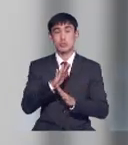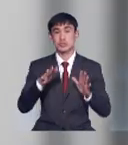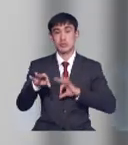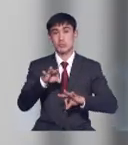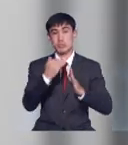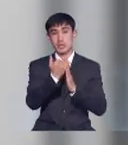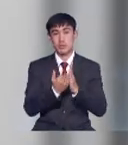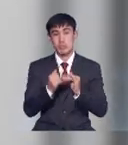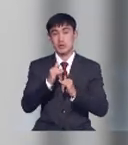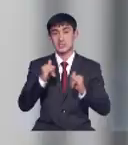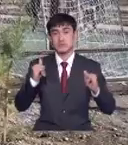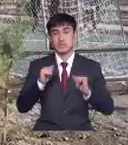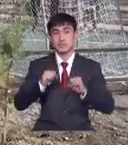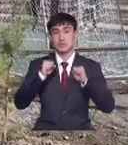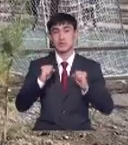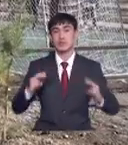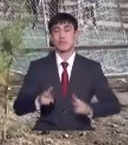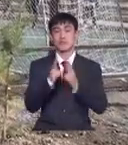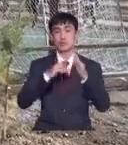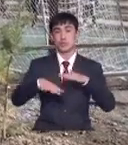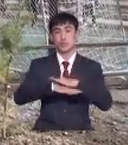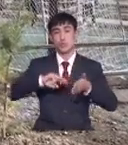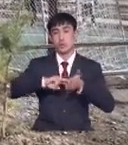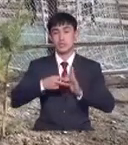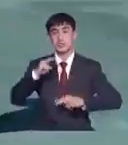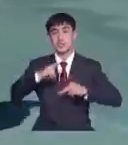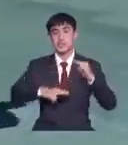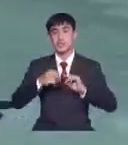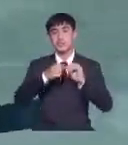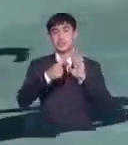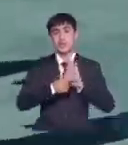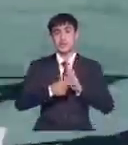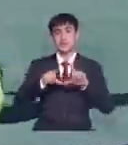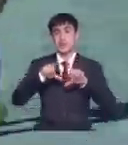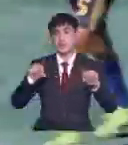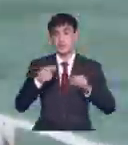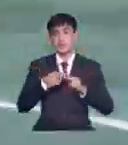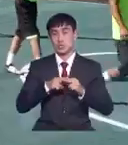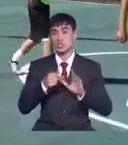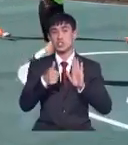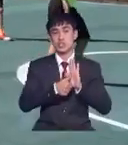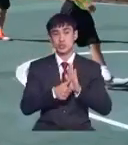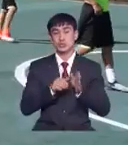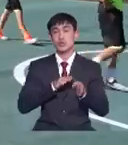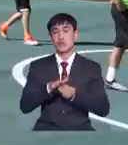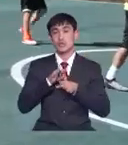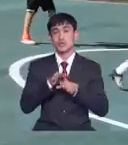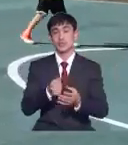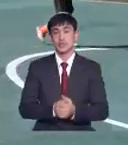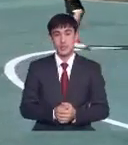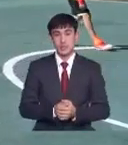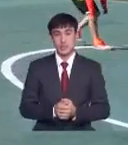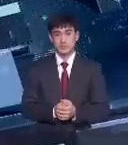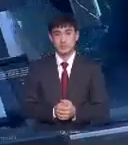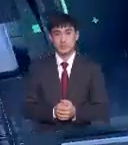масштабная программа по развитию спортивной инфраструктуры. Планируется строительство 17 объектов, из которых 6 уже введены в